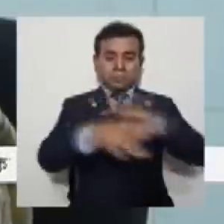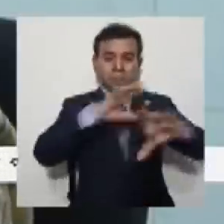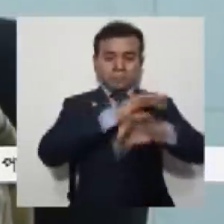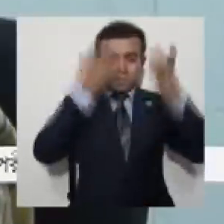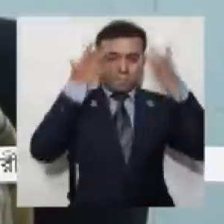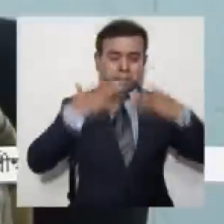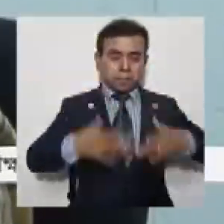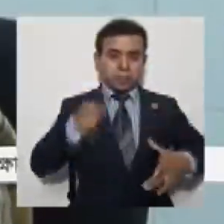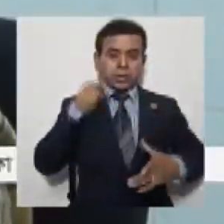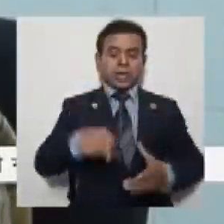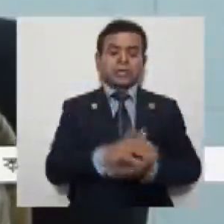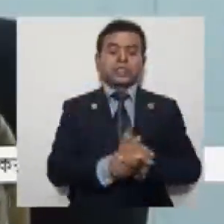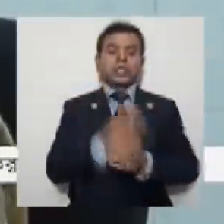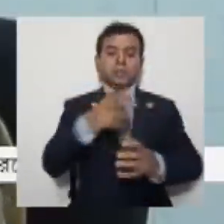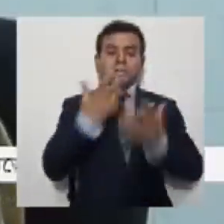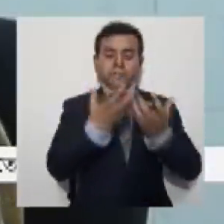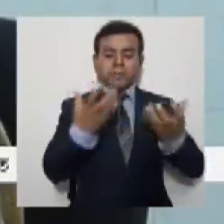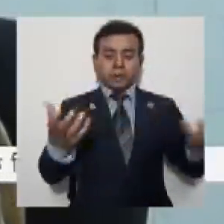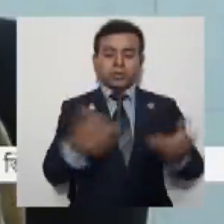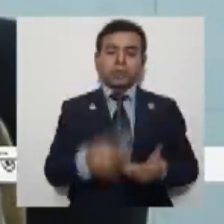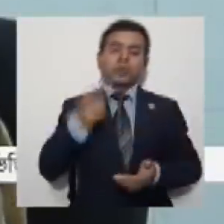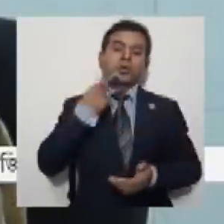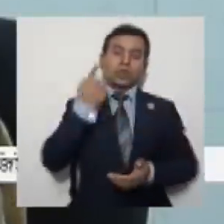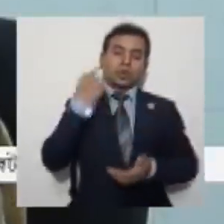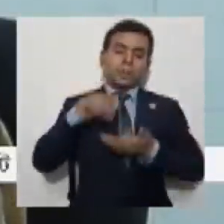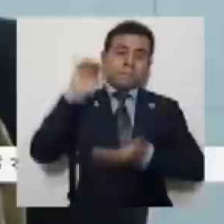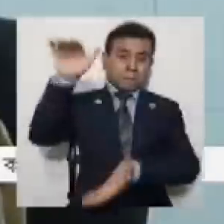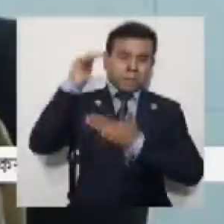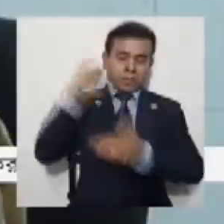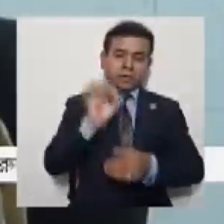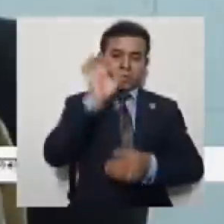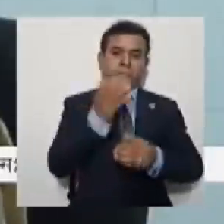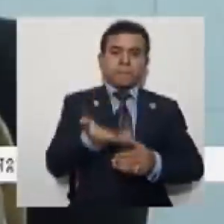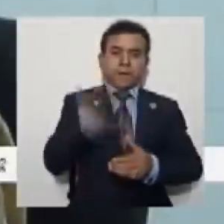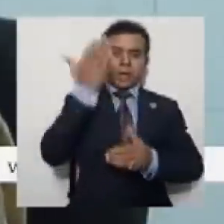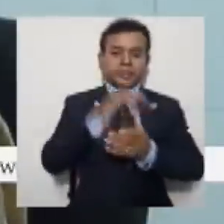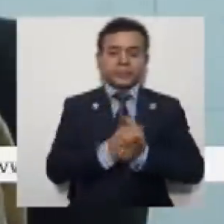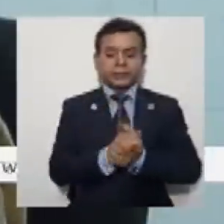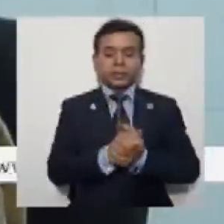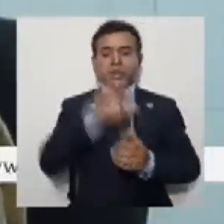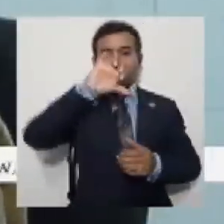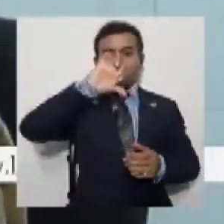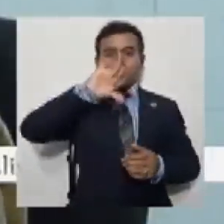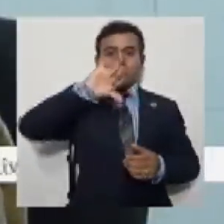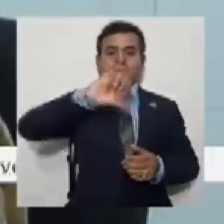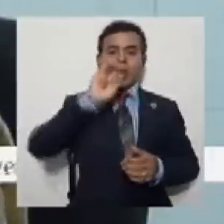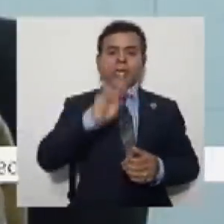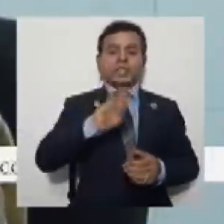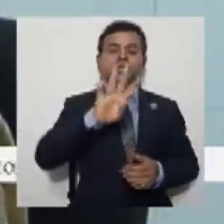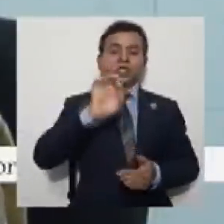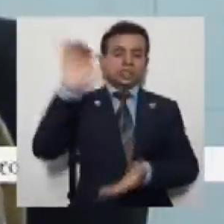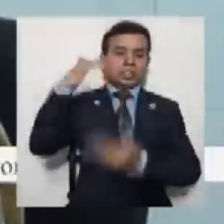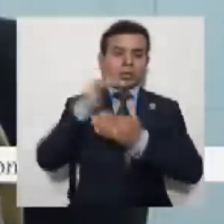বেড়েছে, যেটা ইতিমধ্যে উল্লেখ করলাম যে 9,040টি এবং বিতরণ হয়েছে গত 24 ঘন্টায়